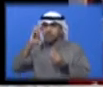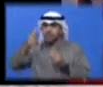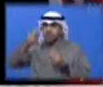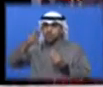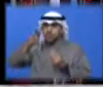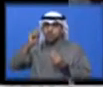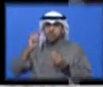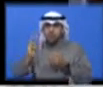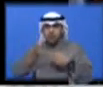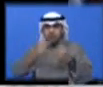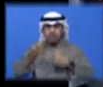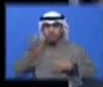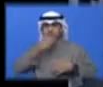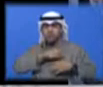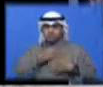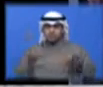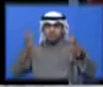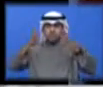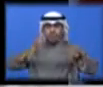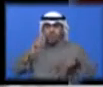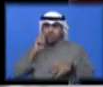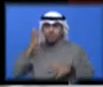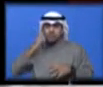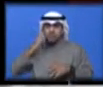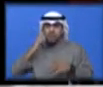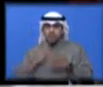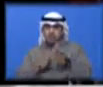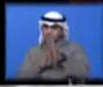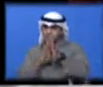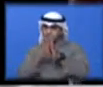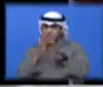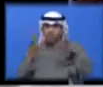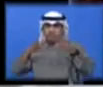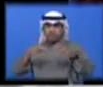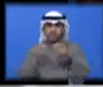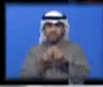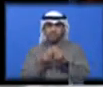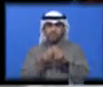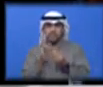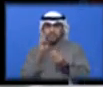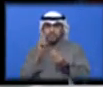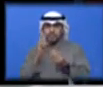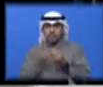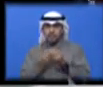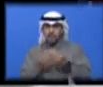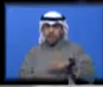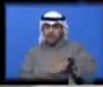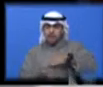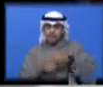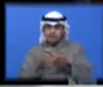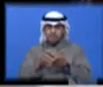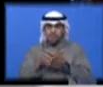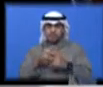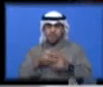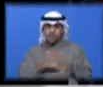النهج. الحقيقة شاركهم احتفالات التي تقيمها وزارة الإعلام بتوجيهات سامية لمقام سيد حضرة صاحب السمو